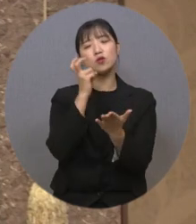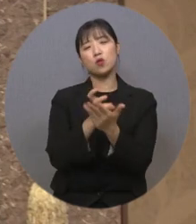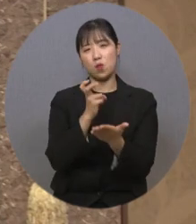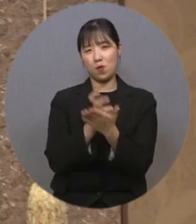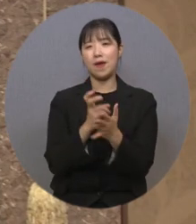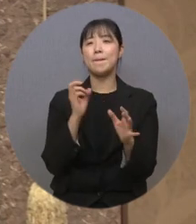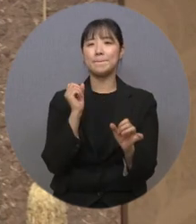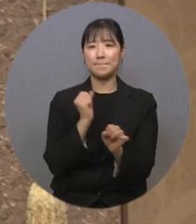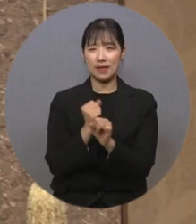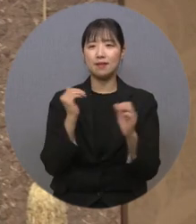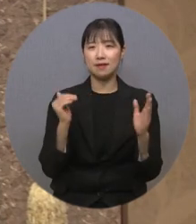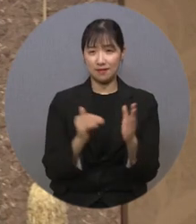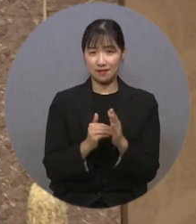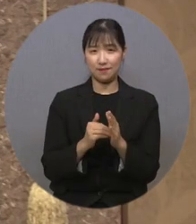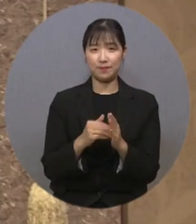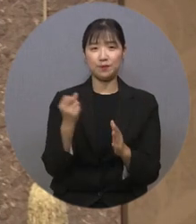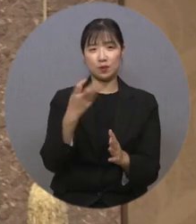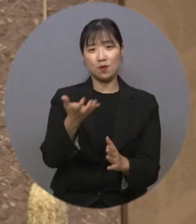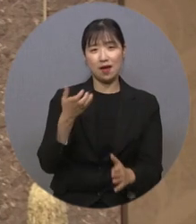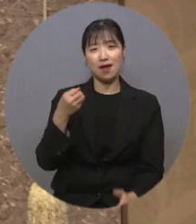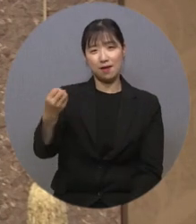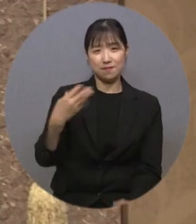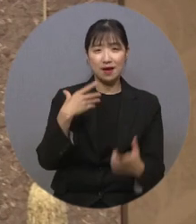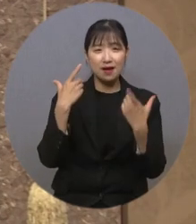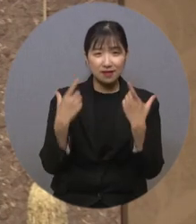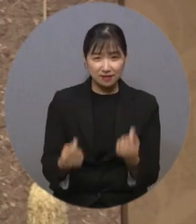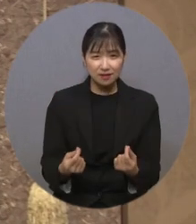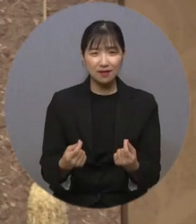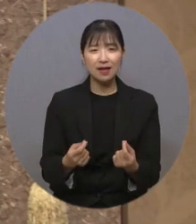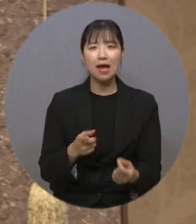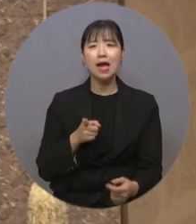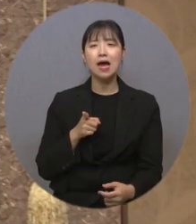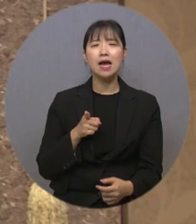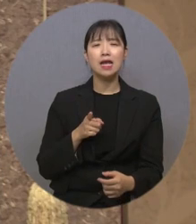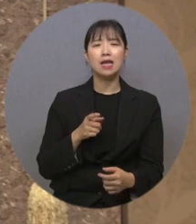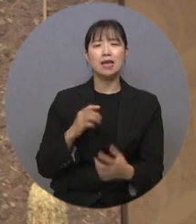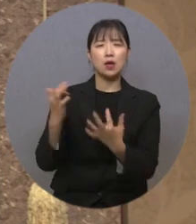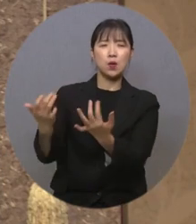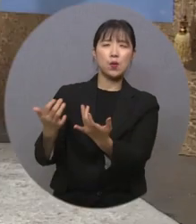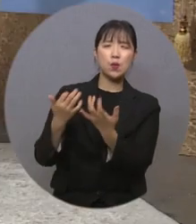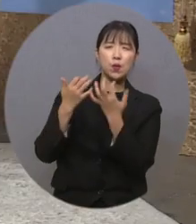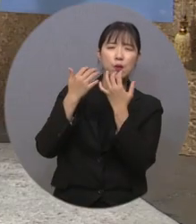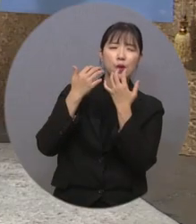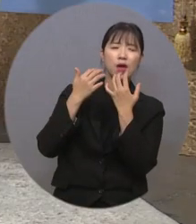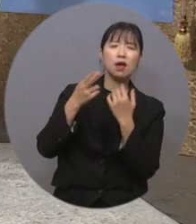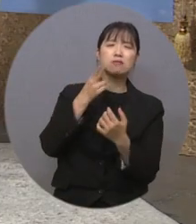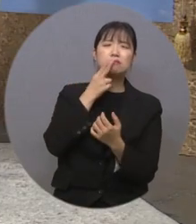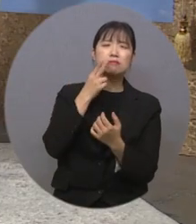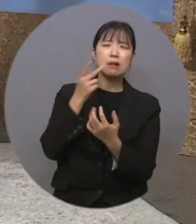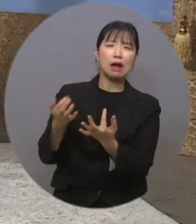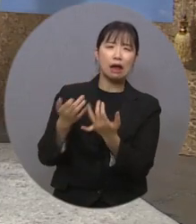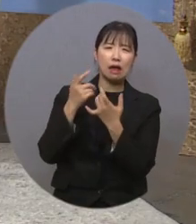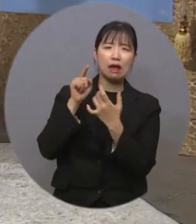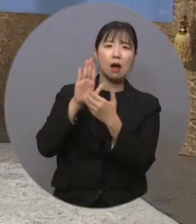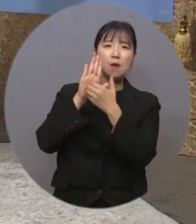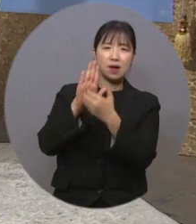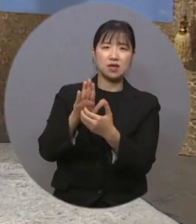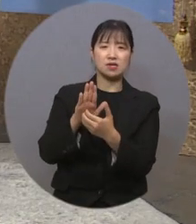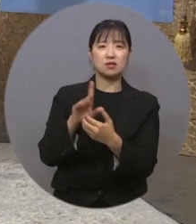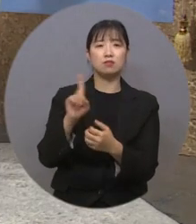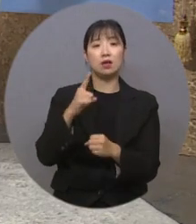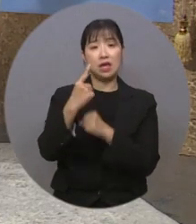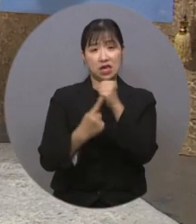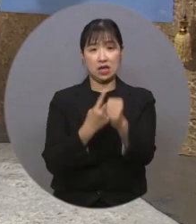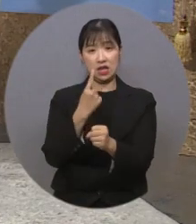만들었죠. 또 네. 아까 아나운서님 주셨던 것처럼 간접 흡연 방지, 1년이면 말입니다.